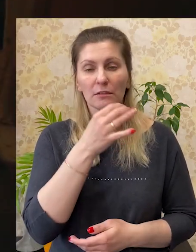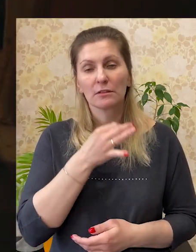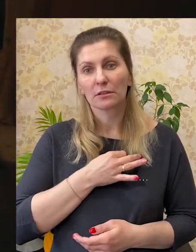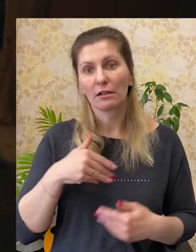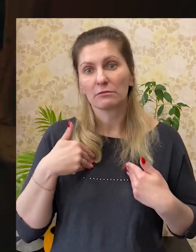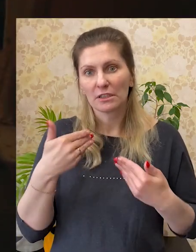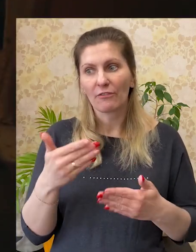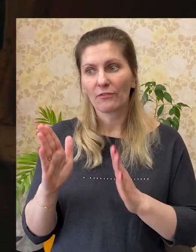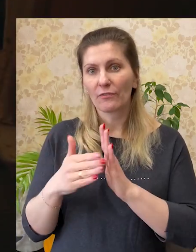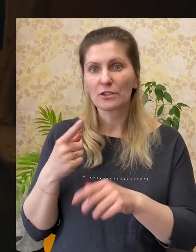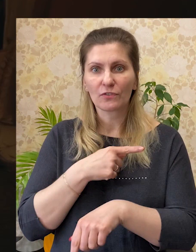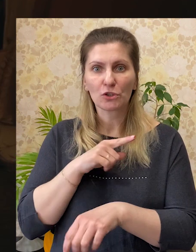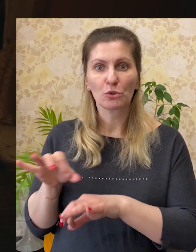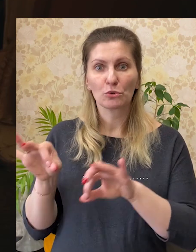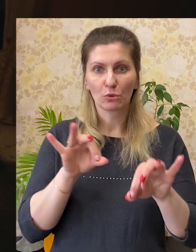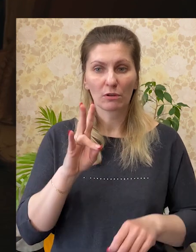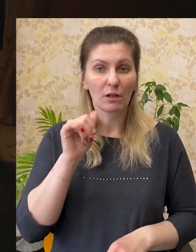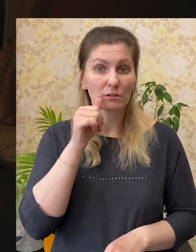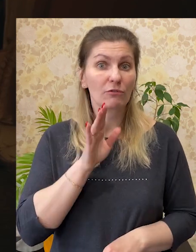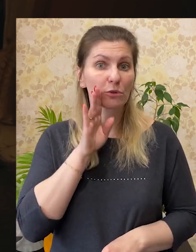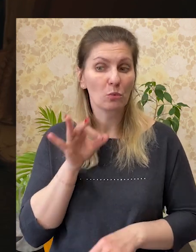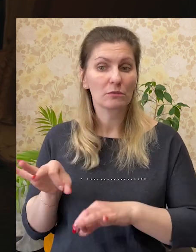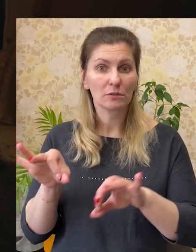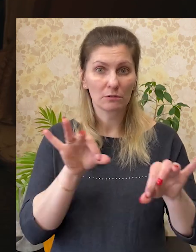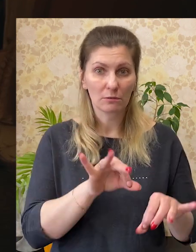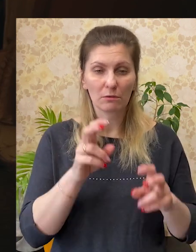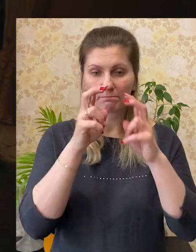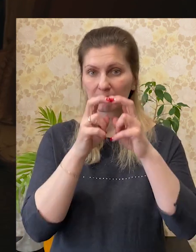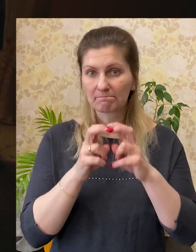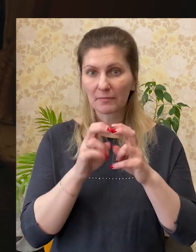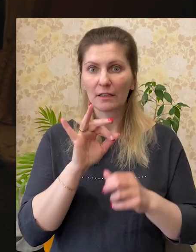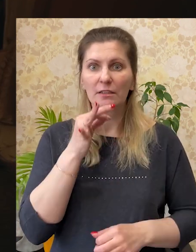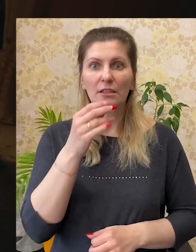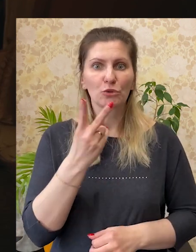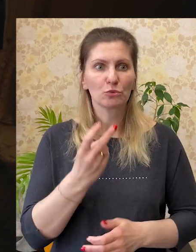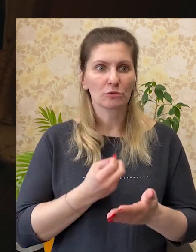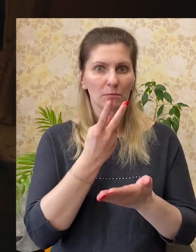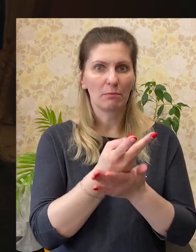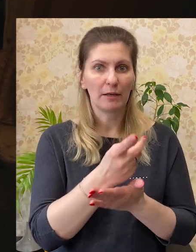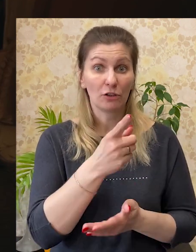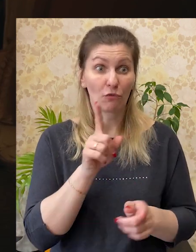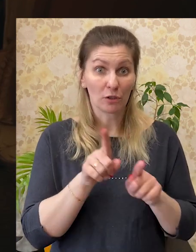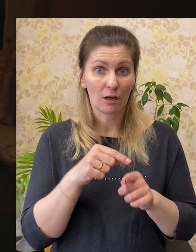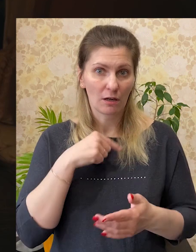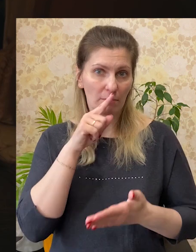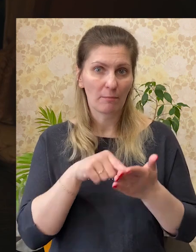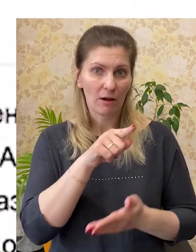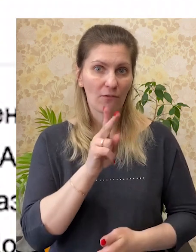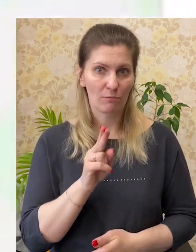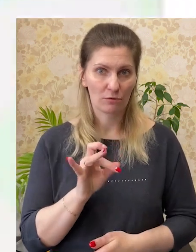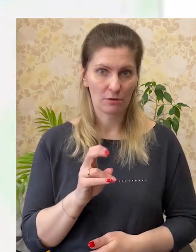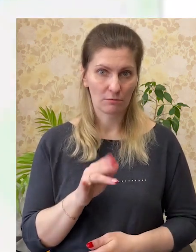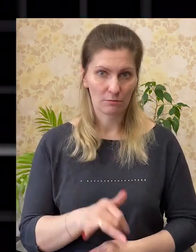настоятельно рекомендовали вызвать скорую. На следующий день утром ко мне приехала скорая, они меня осмотрели и сказали, что нужна госпитализация. Вот, собственно, так я попала в